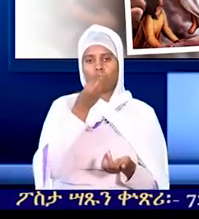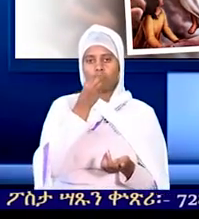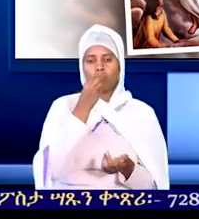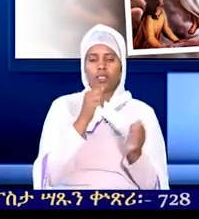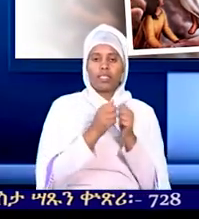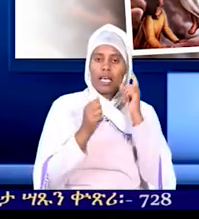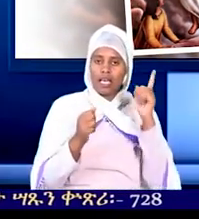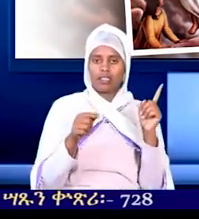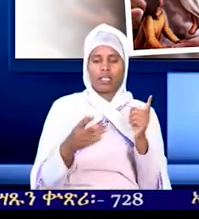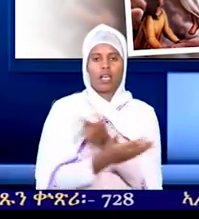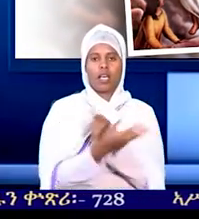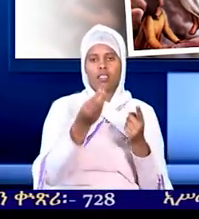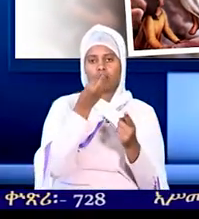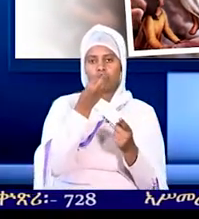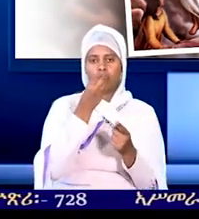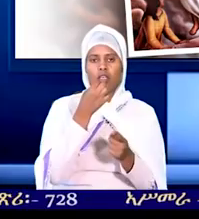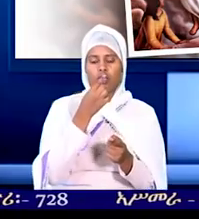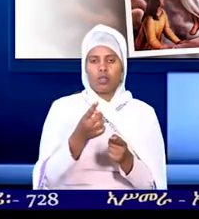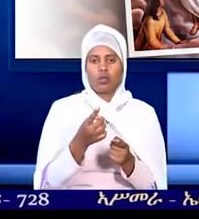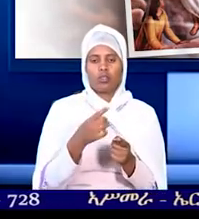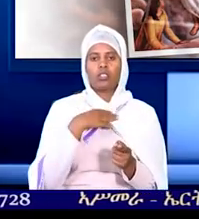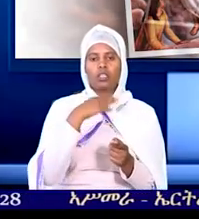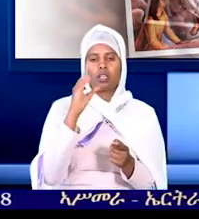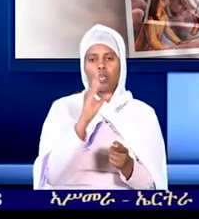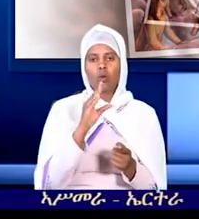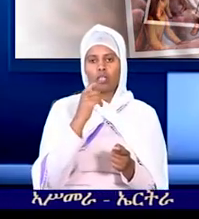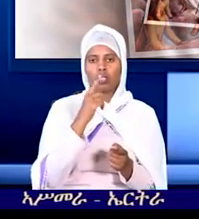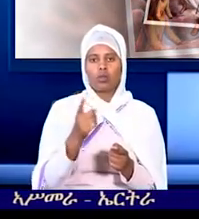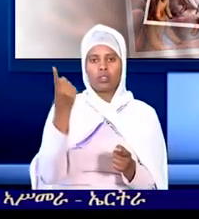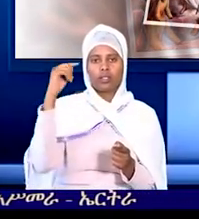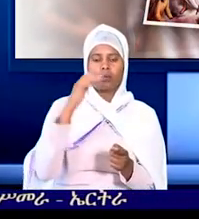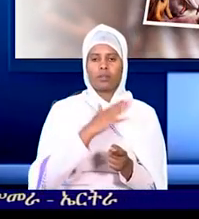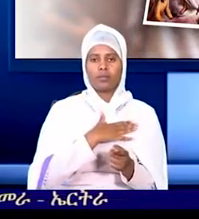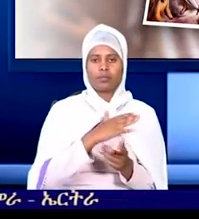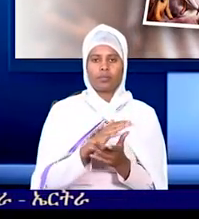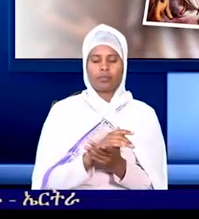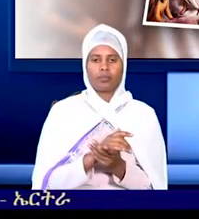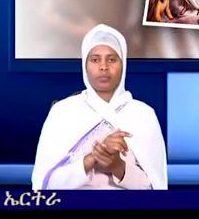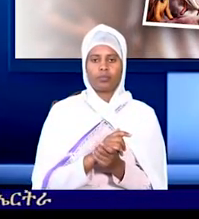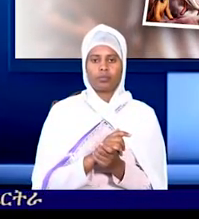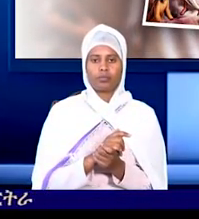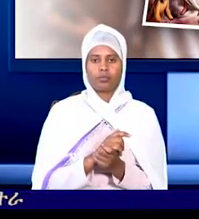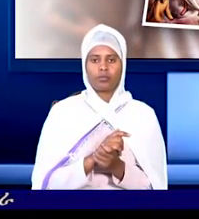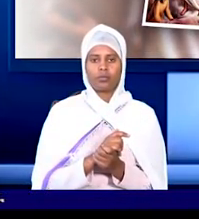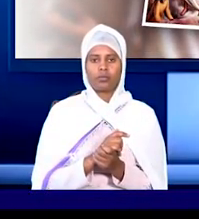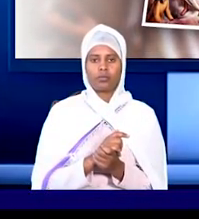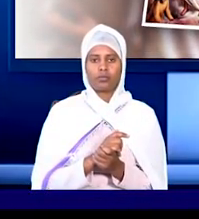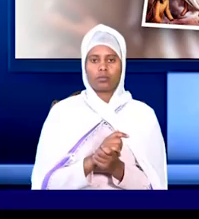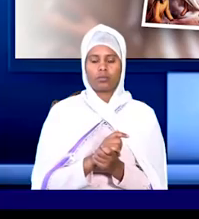ኩሉ ይበቃ ኣለኹ እዚ ብላ እዚ ግን ኣይትብላ እንታይ ይልዎ ነቦና ኣዳም ነዴና ሃዋ እንታይ ይልዎ እግዚኣብሔር